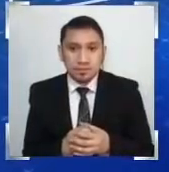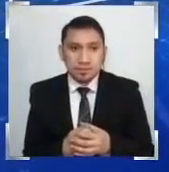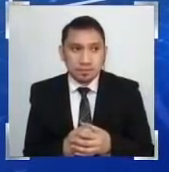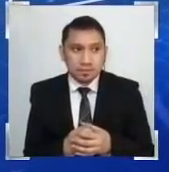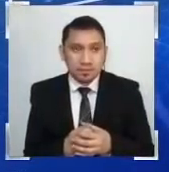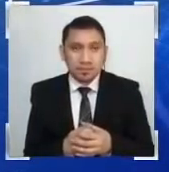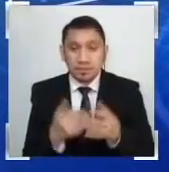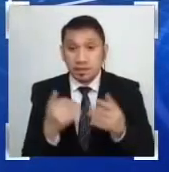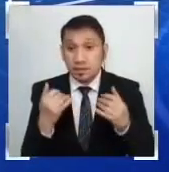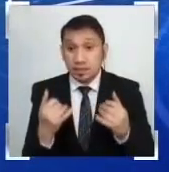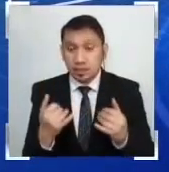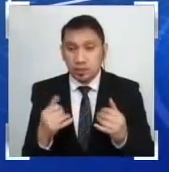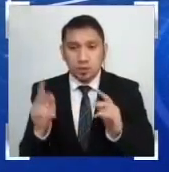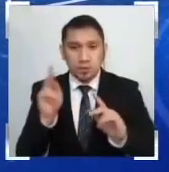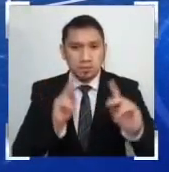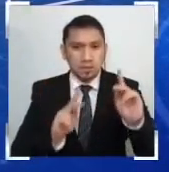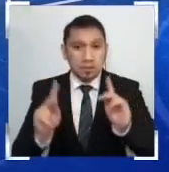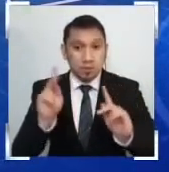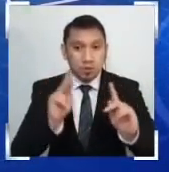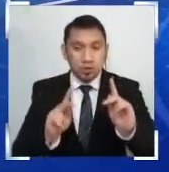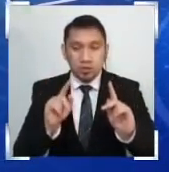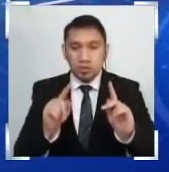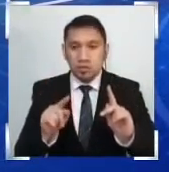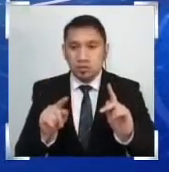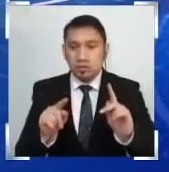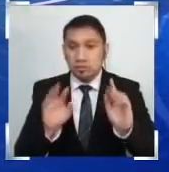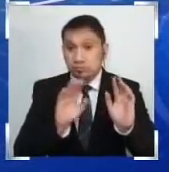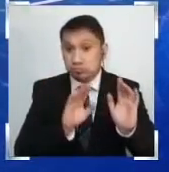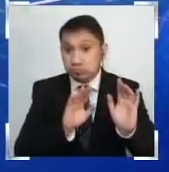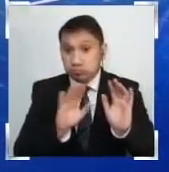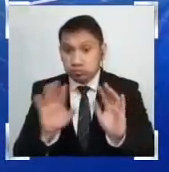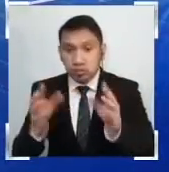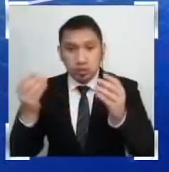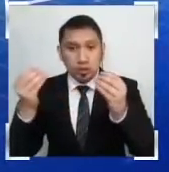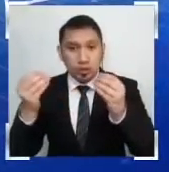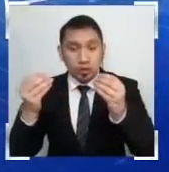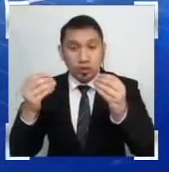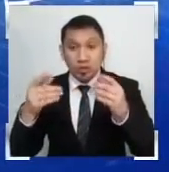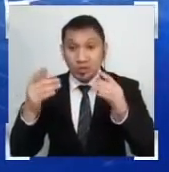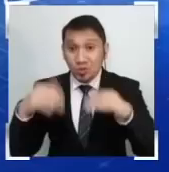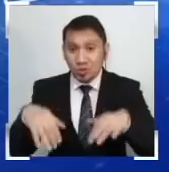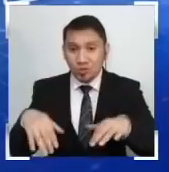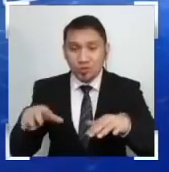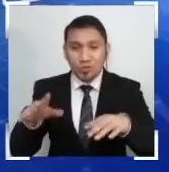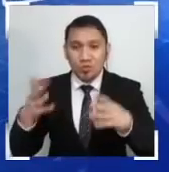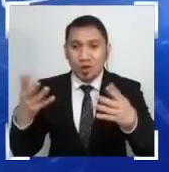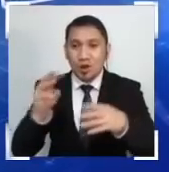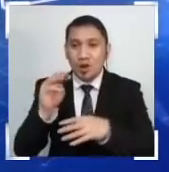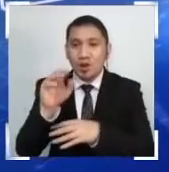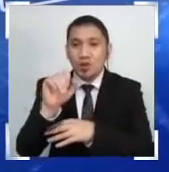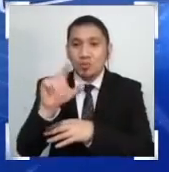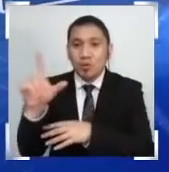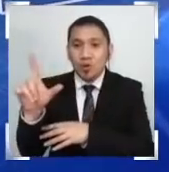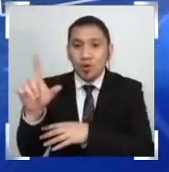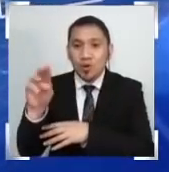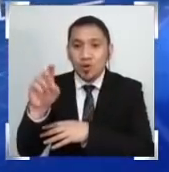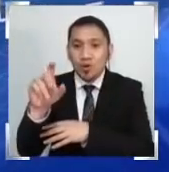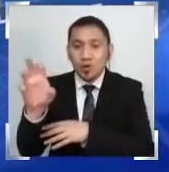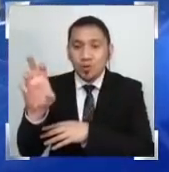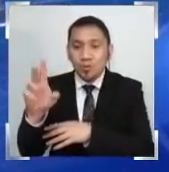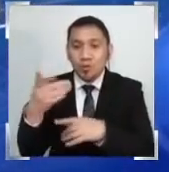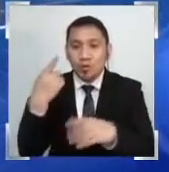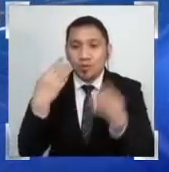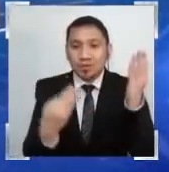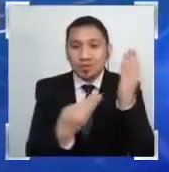Dinumog ng mga residenteng nawalan ng supply ng kuryente ang isang mall sa Bacolod City. Yan po ay para mag-charge ng kani-kanilang